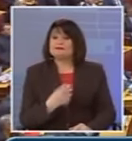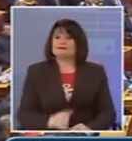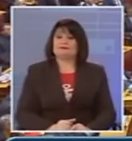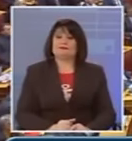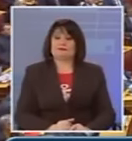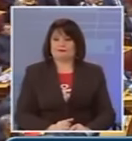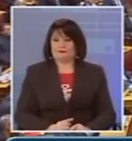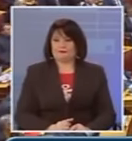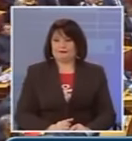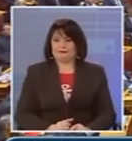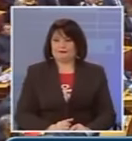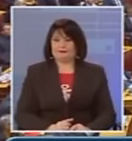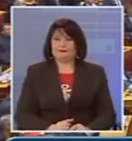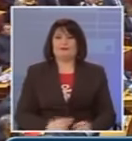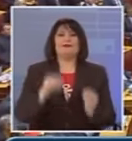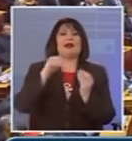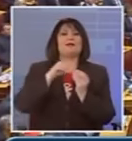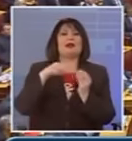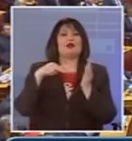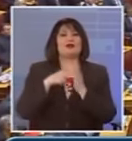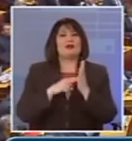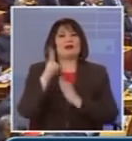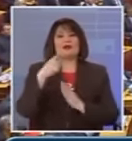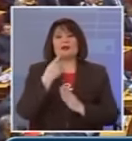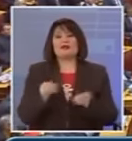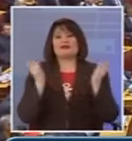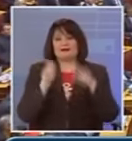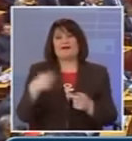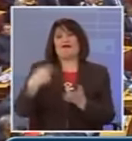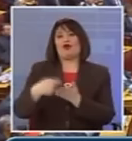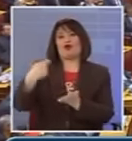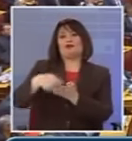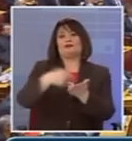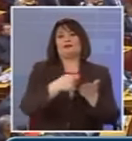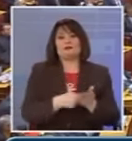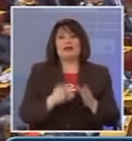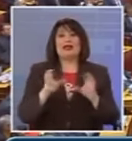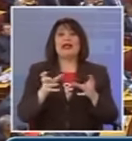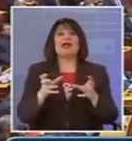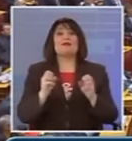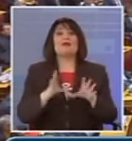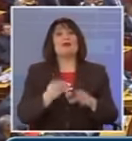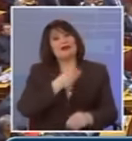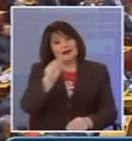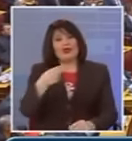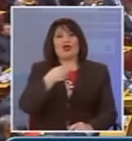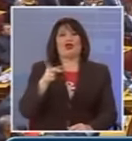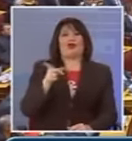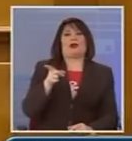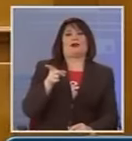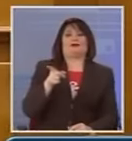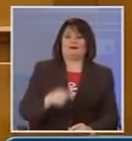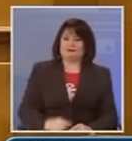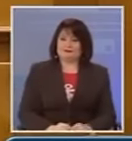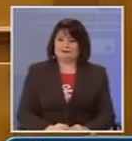Παρακαλώ. Ήτανε τον Απρίλιο του 12. Και μάλιστα δίνατε την εκπομπή αυτή στον κύριο Θοδωράκη.